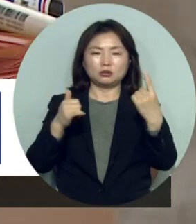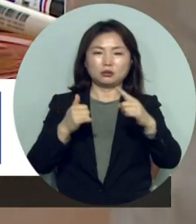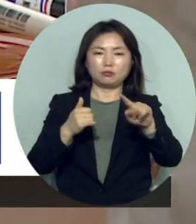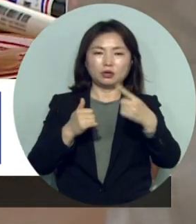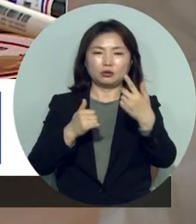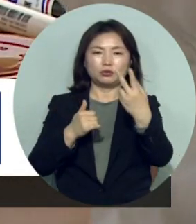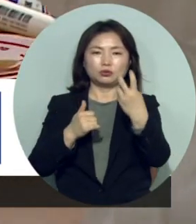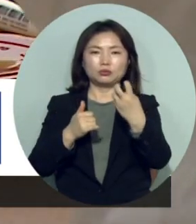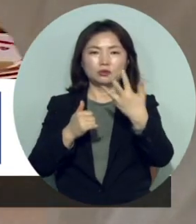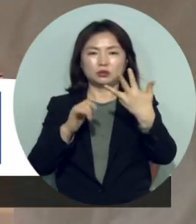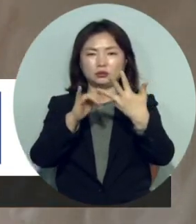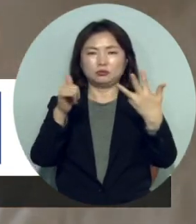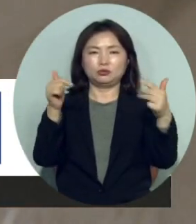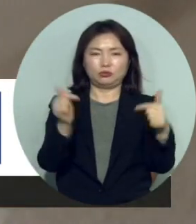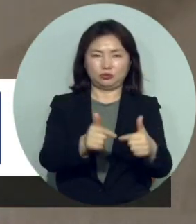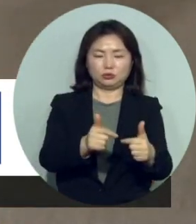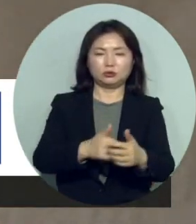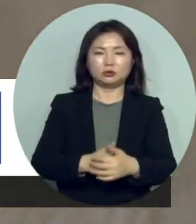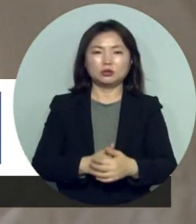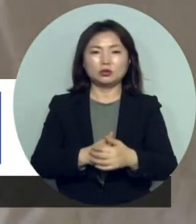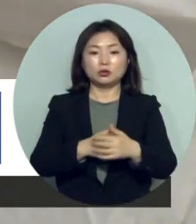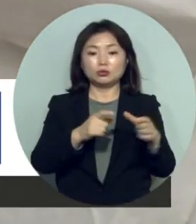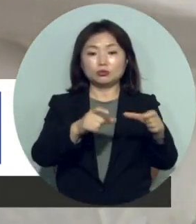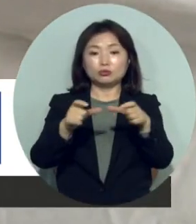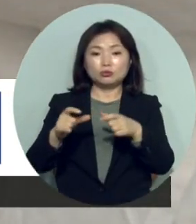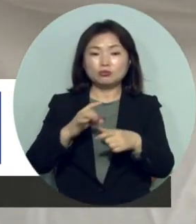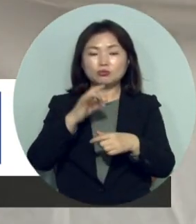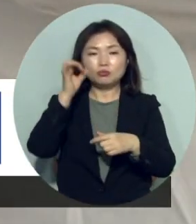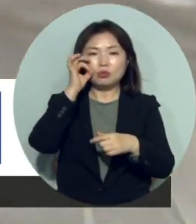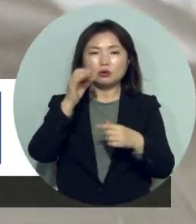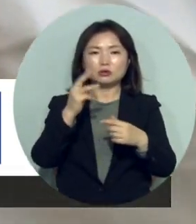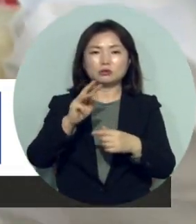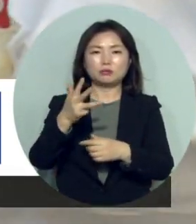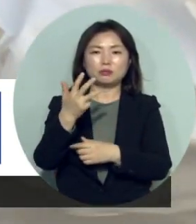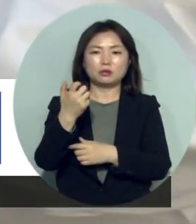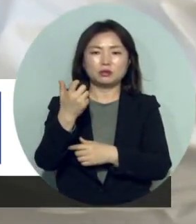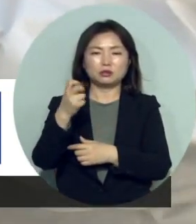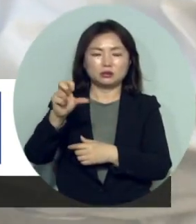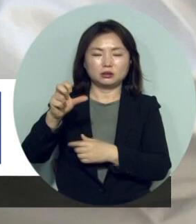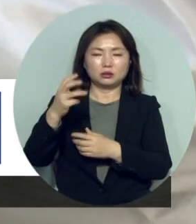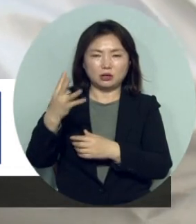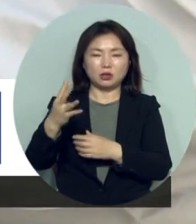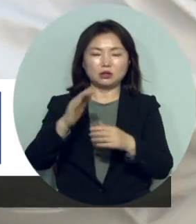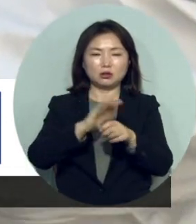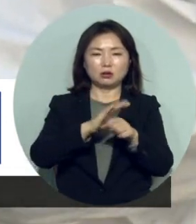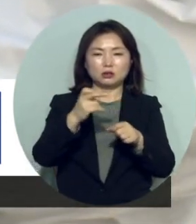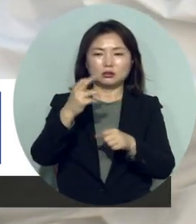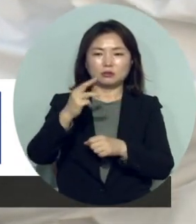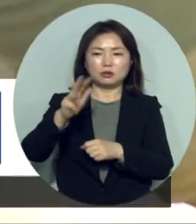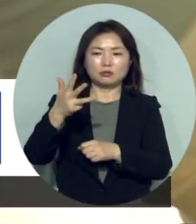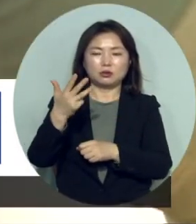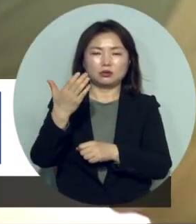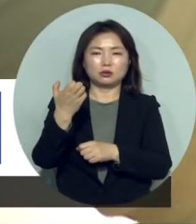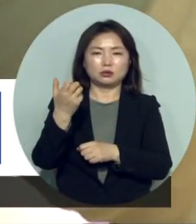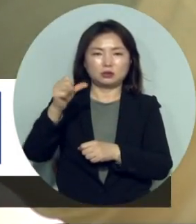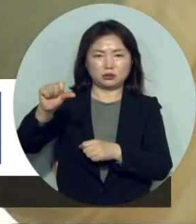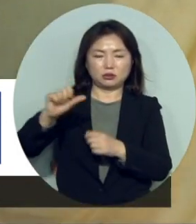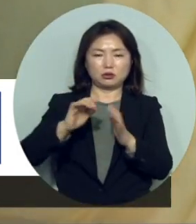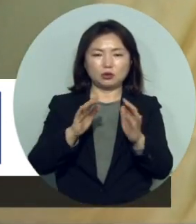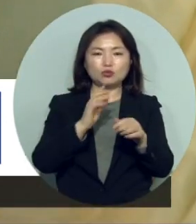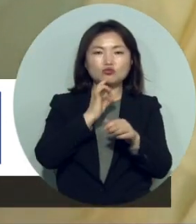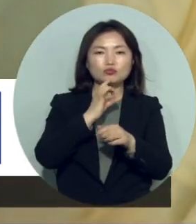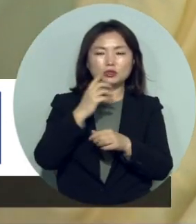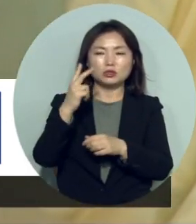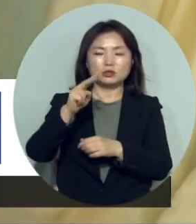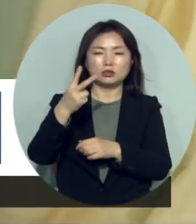28명 감소했습니다 시 군별로 는 포항 3800 일은 4명 경산 3300 85 명